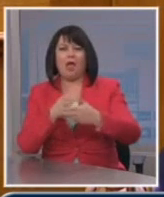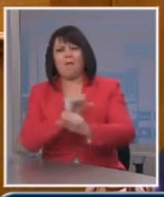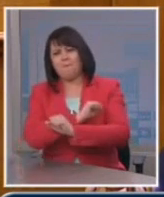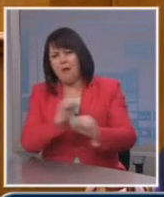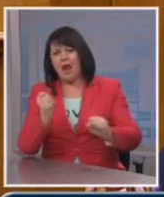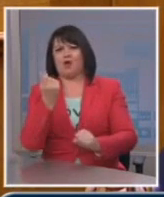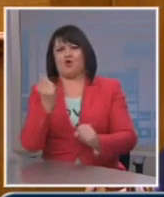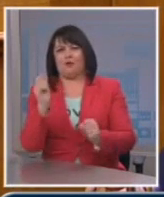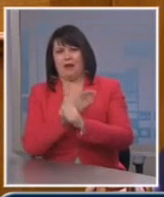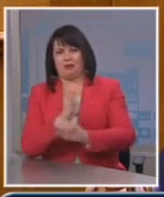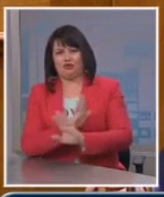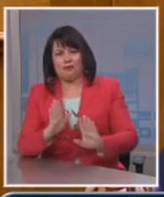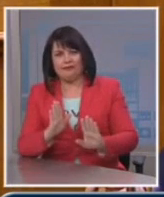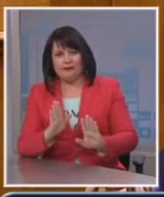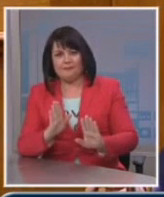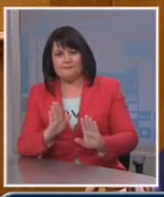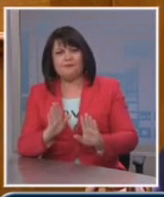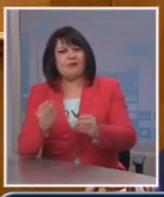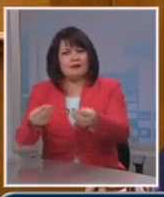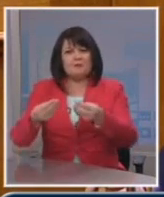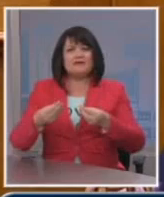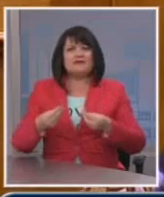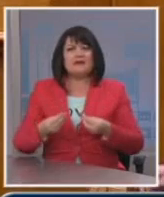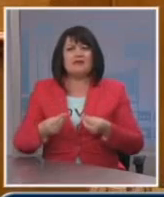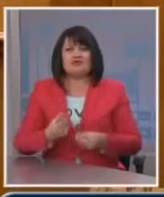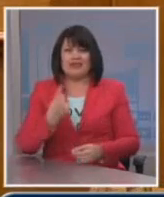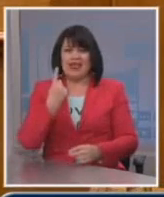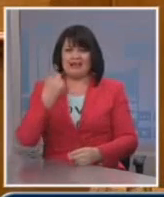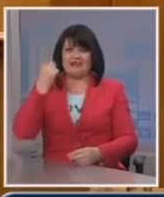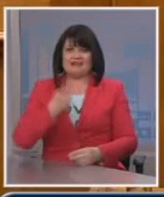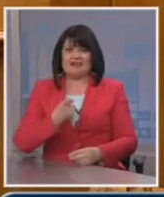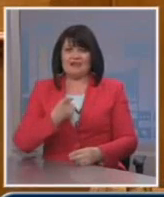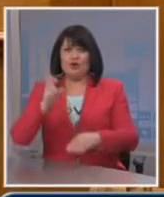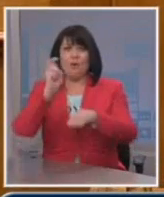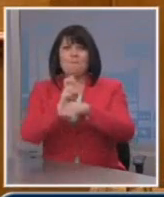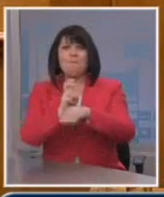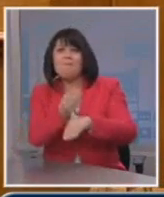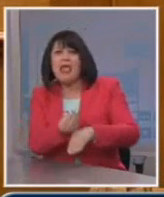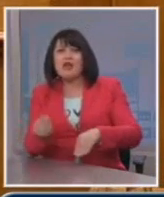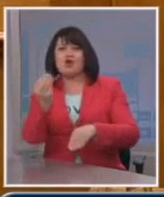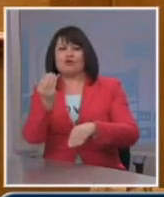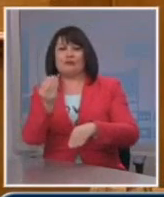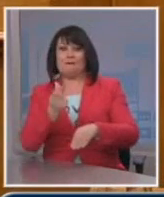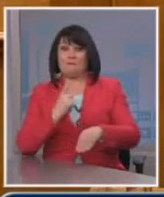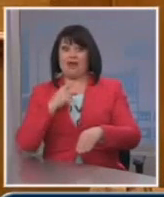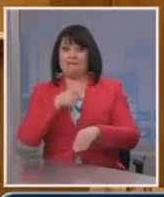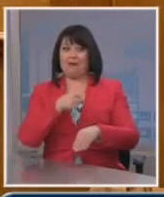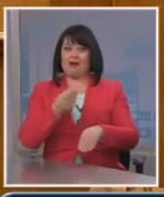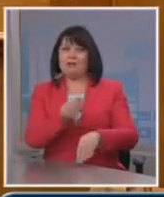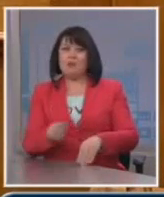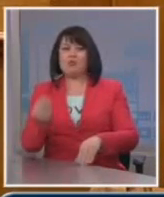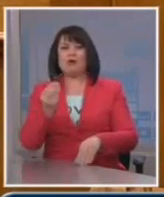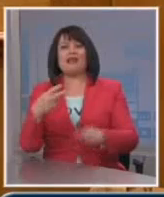οικονομία, μας έδωσε τελικά 1% παραπάνω πλεόνασμα από το στόχο. Όταν εσείς είχατε αφήσει